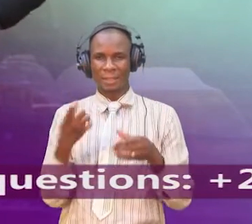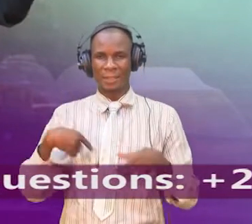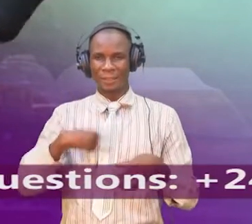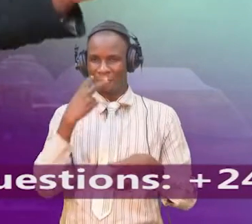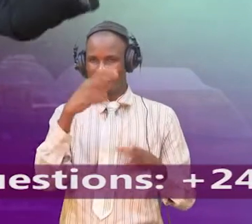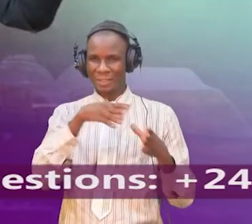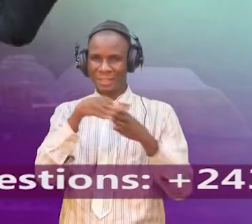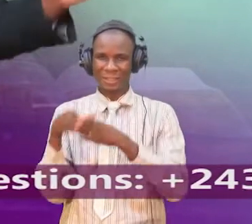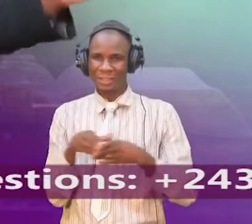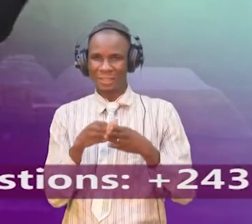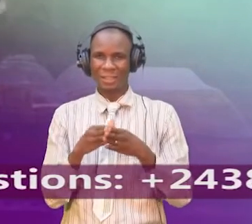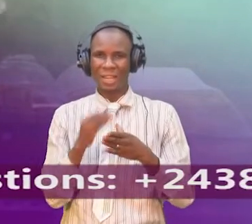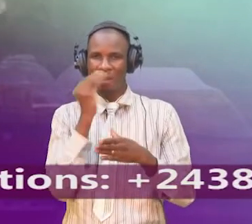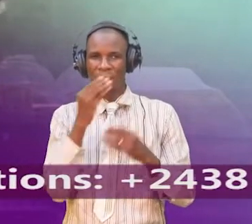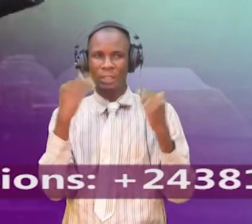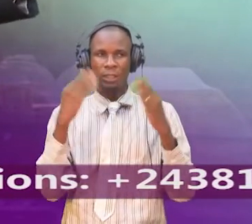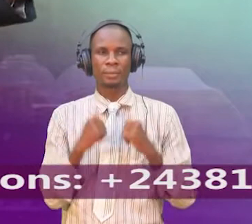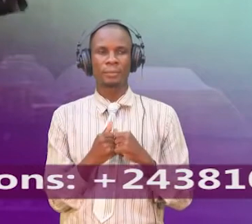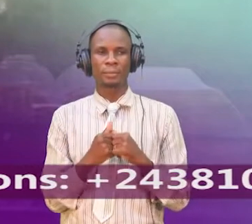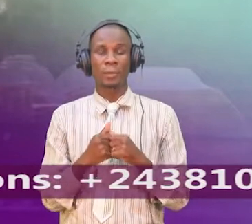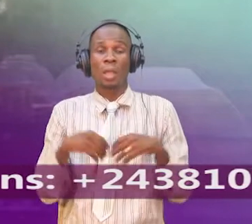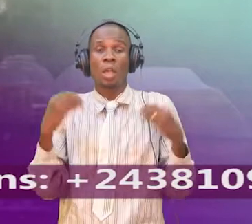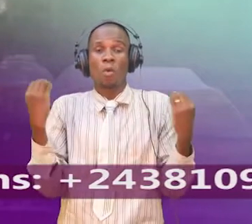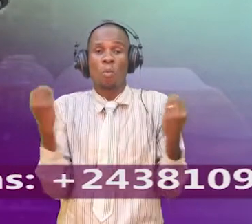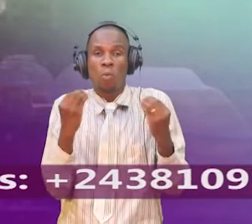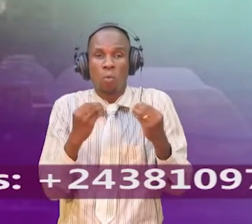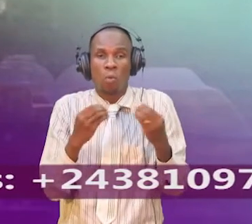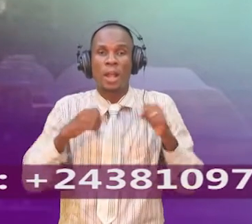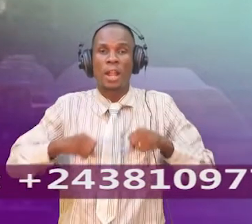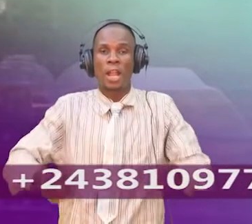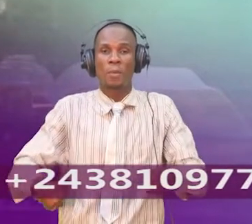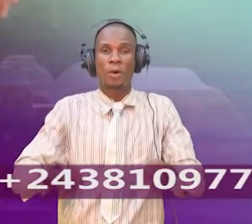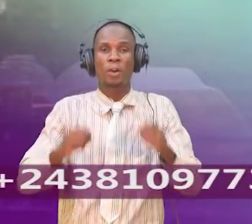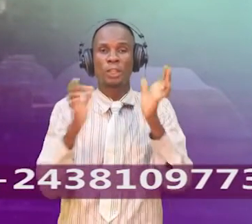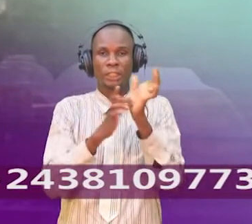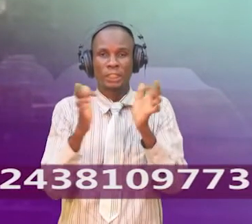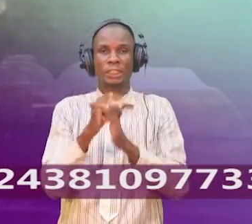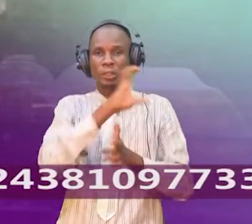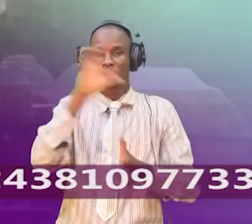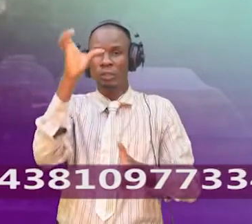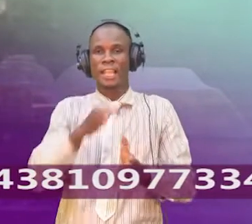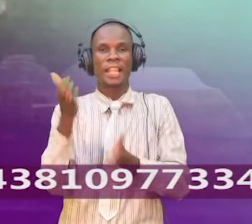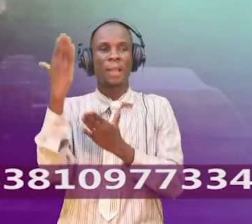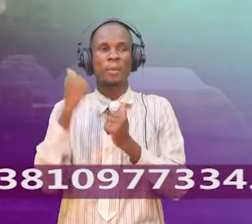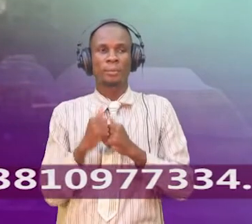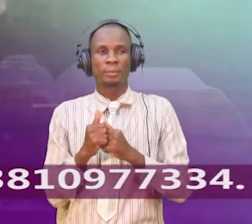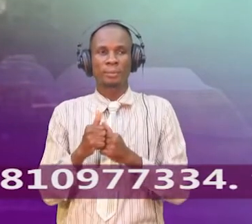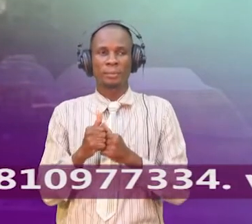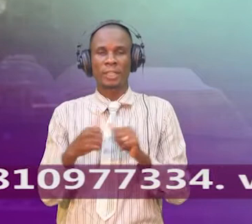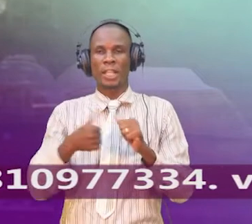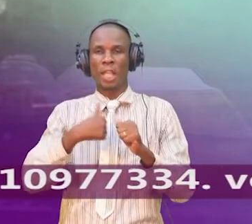ye. Kasi na ikulusu, Nzambe asili kozwa bowumbu wana ya